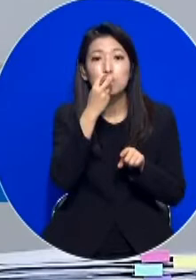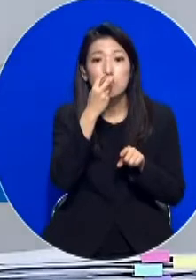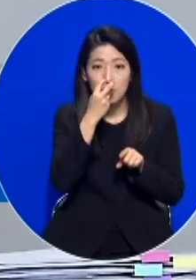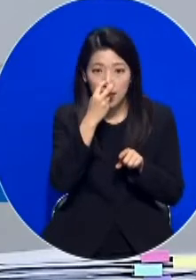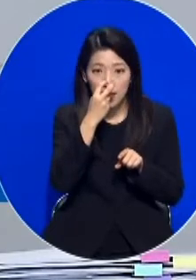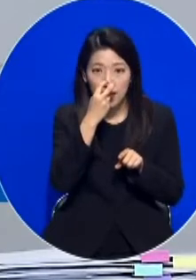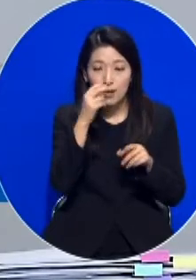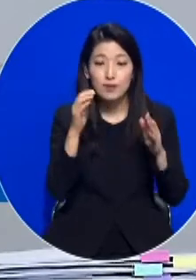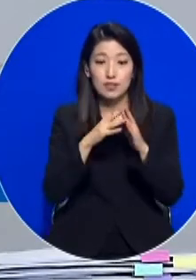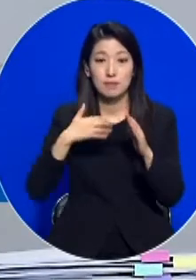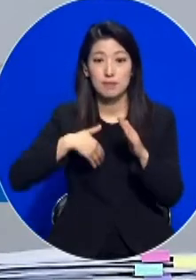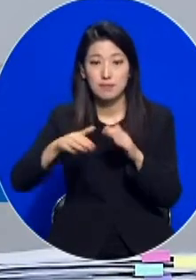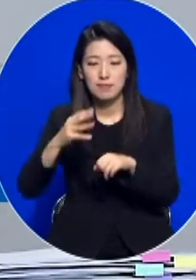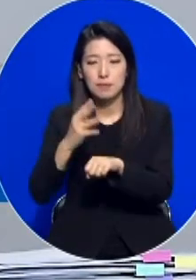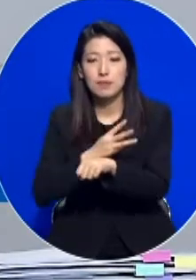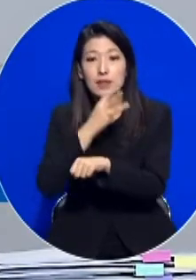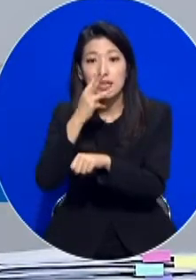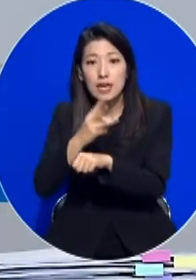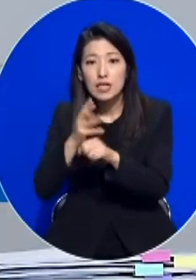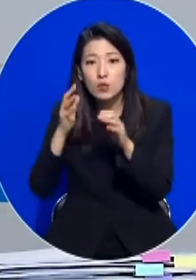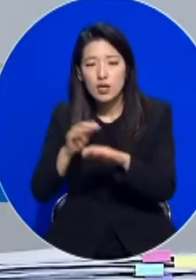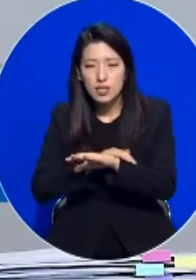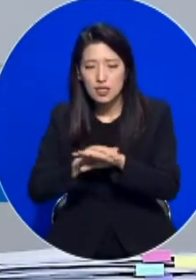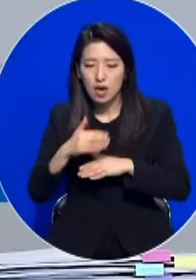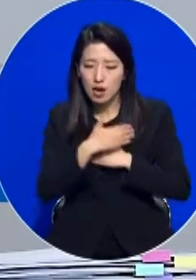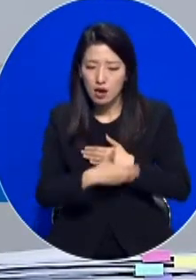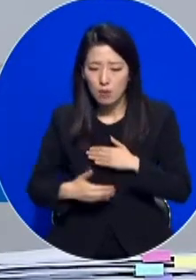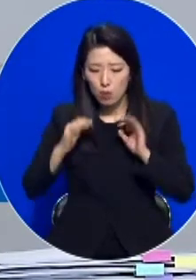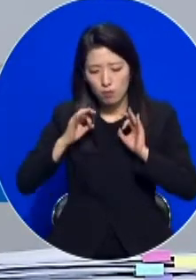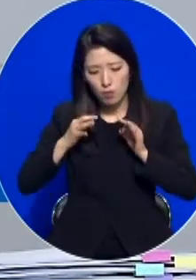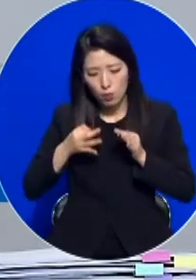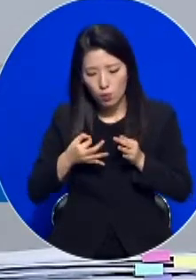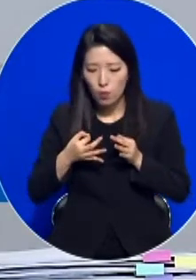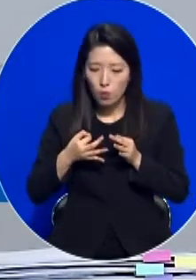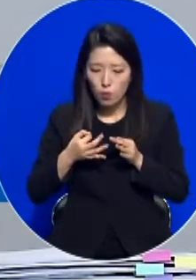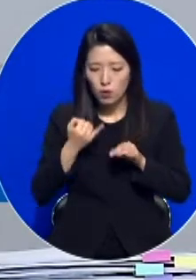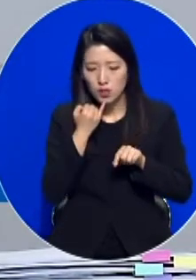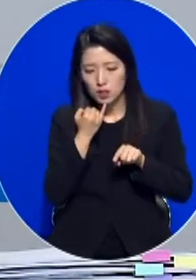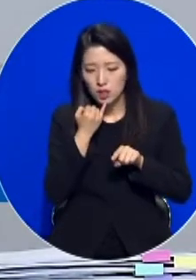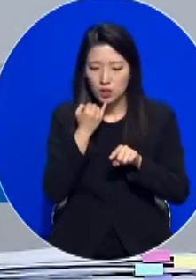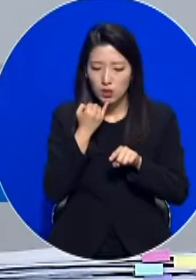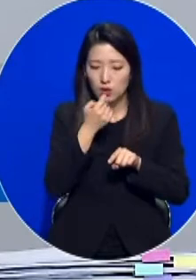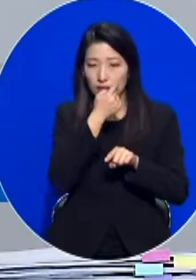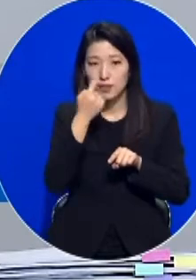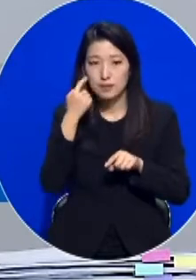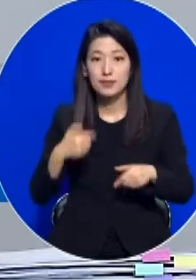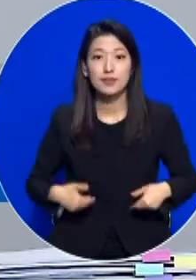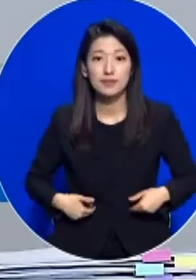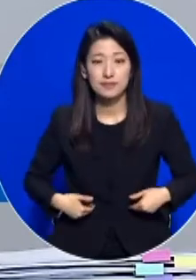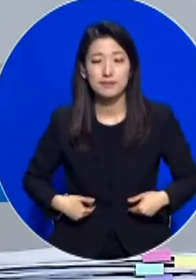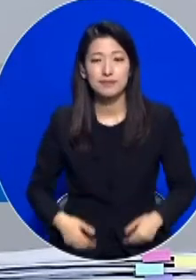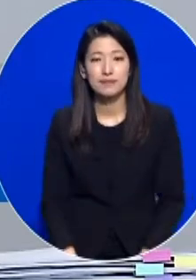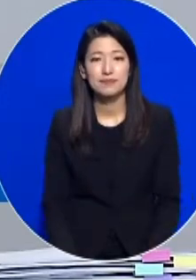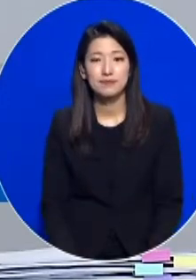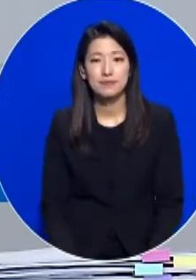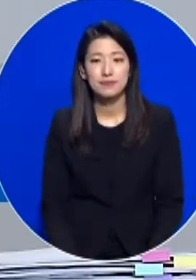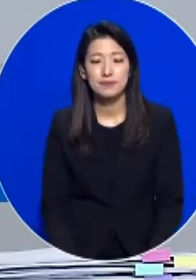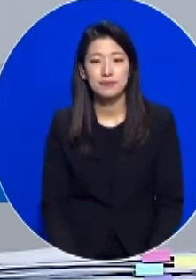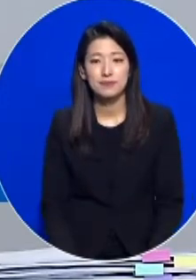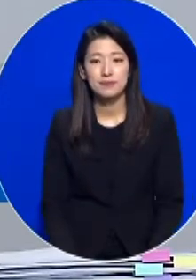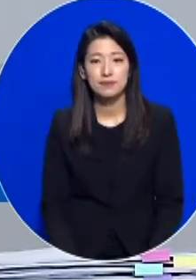후에도 적어도 3시간 이상은 주의 깊게 관찰하는 것이 필요합니다. 최소한 15분간을